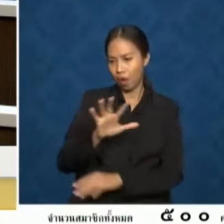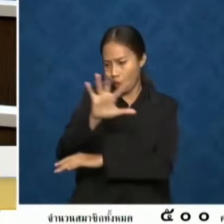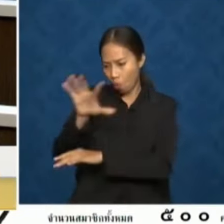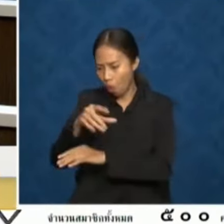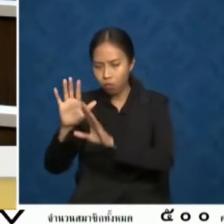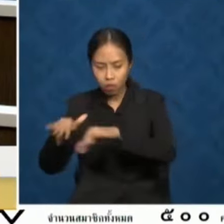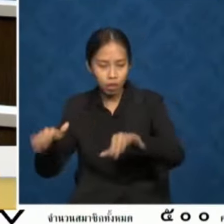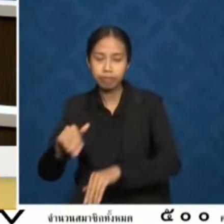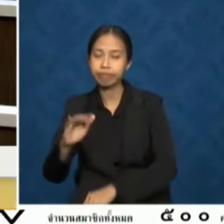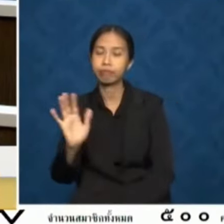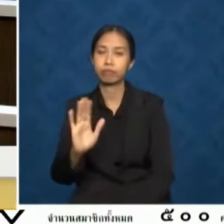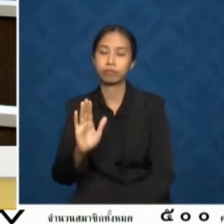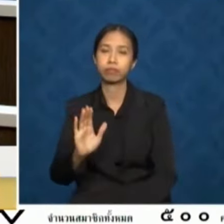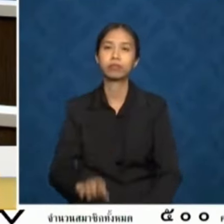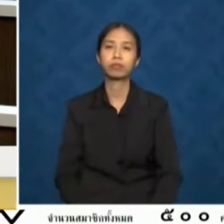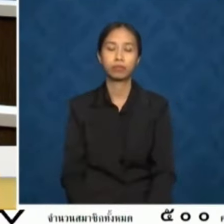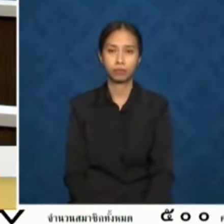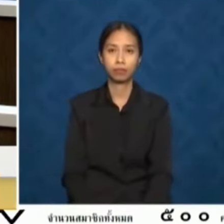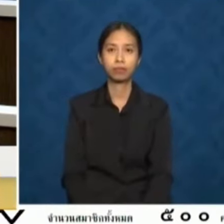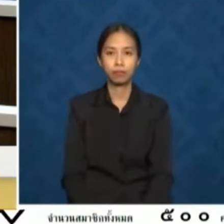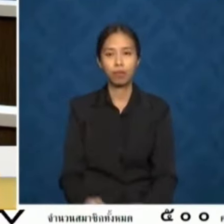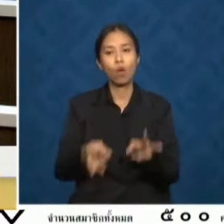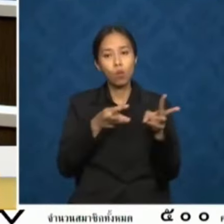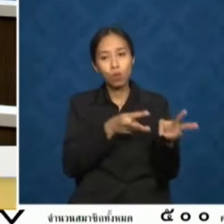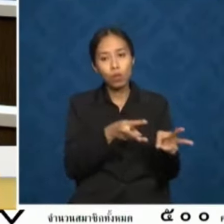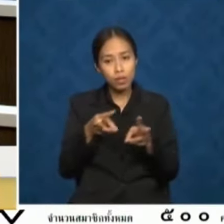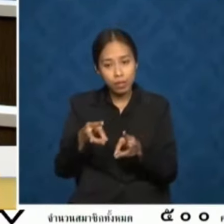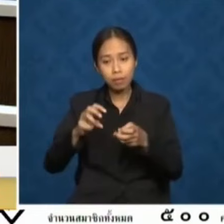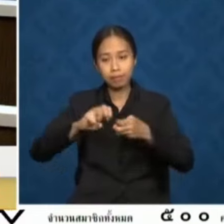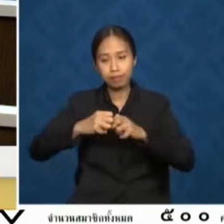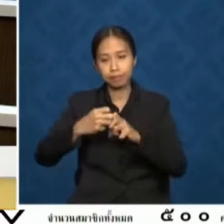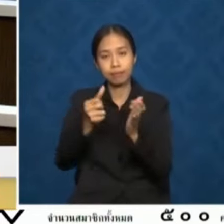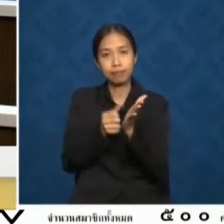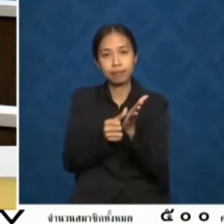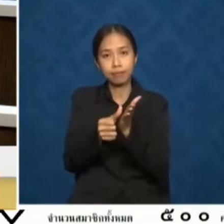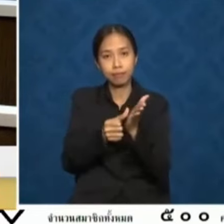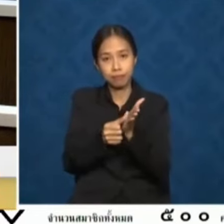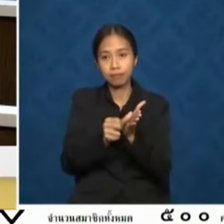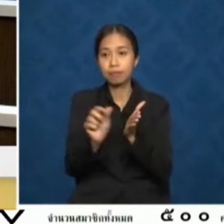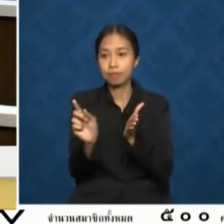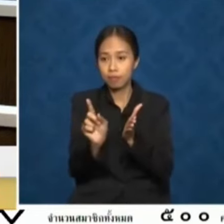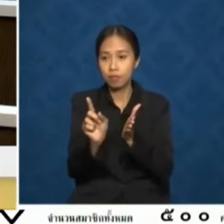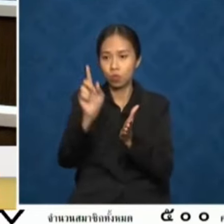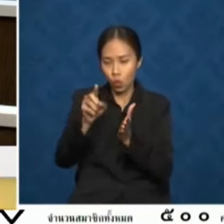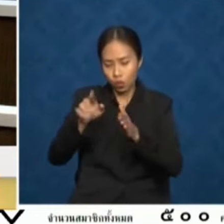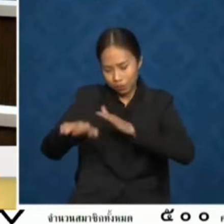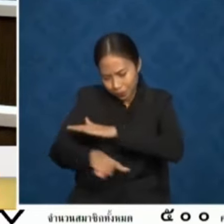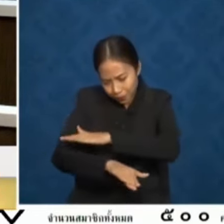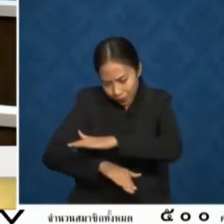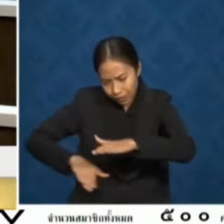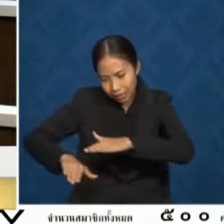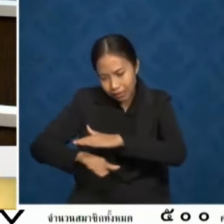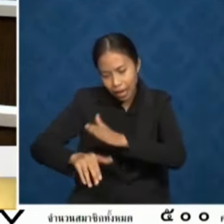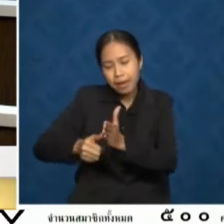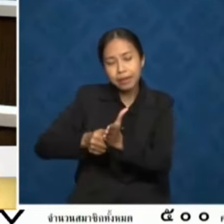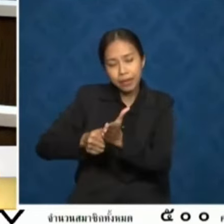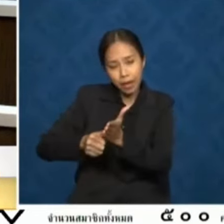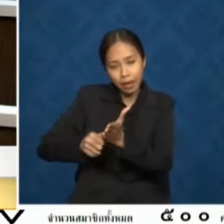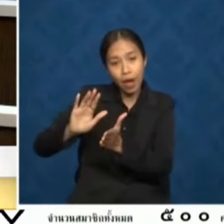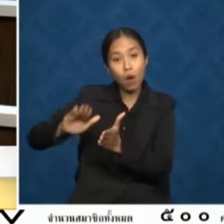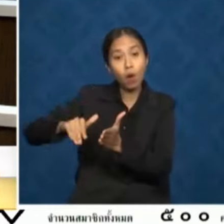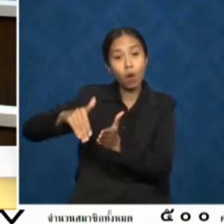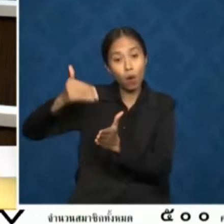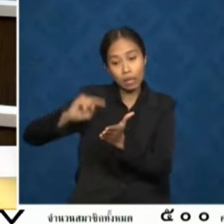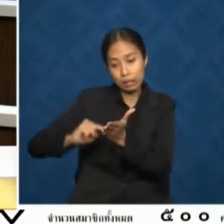นี้นั้นแนวทางแก้ไขปัญหาสำคัญครับแก้ที่รากครับรากคือครอบครัว